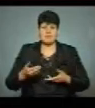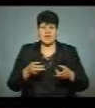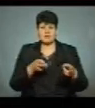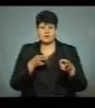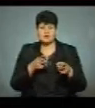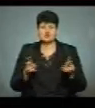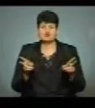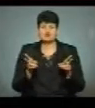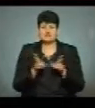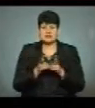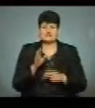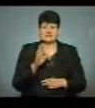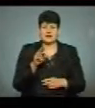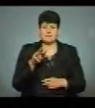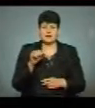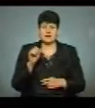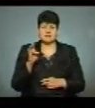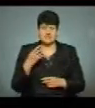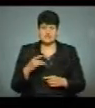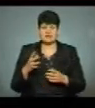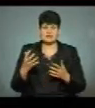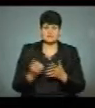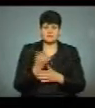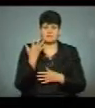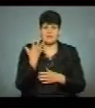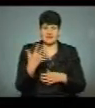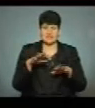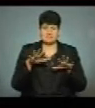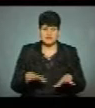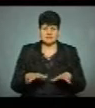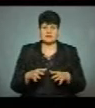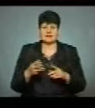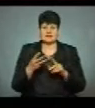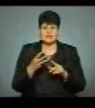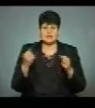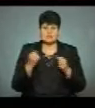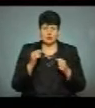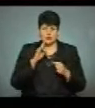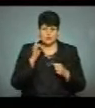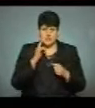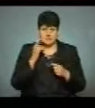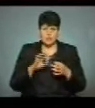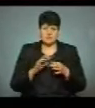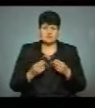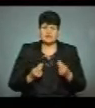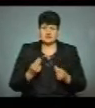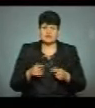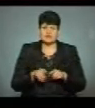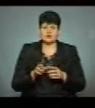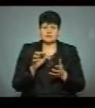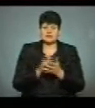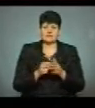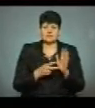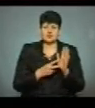з Віталієм Манзином, який виборов п'яте місце на третіх зимових юнацьких олімпійських іграх. Також біатлоніст зайняв 7 місце